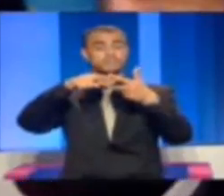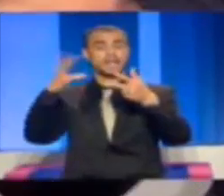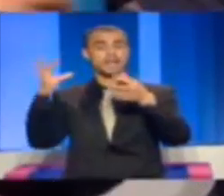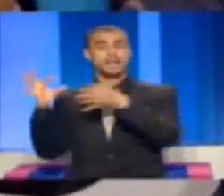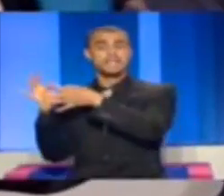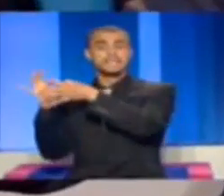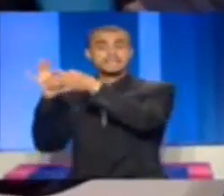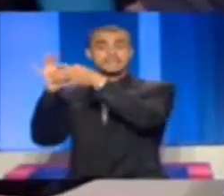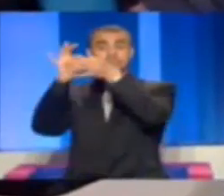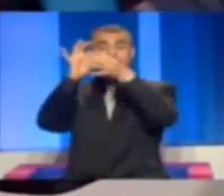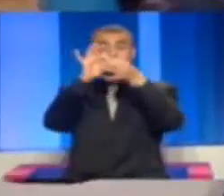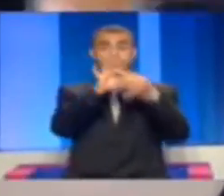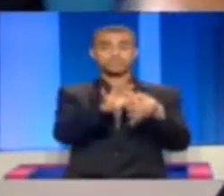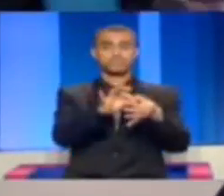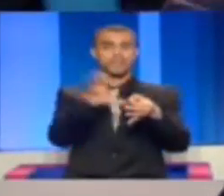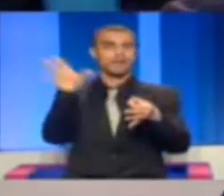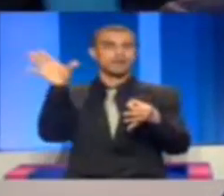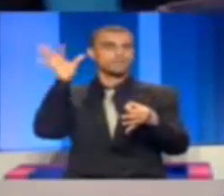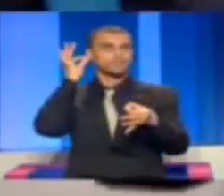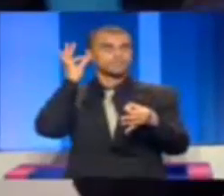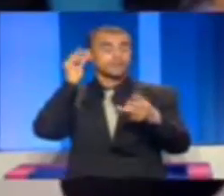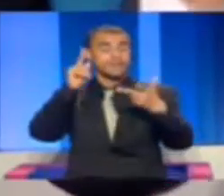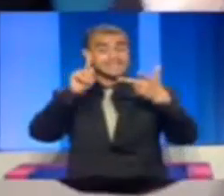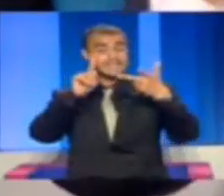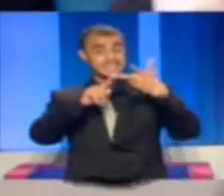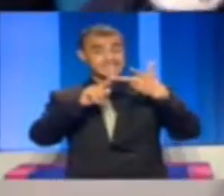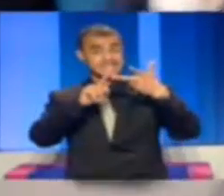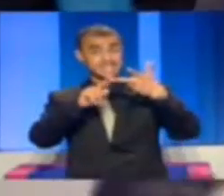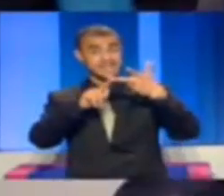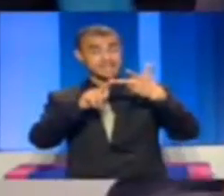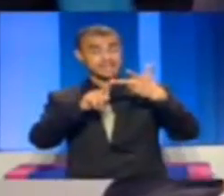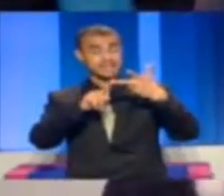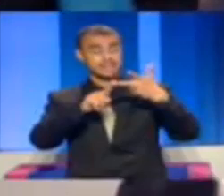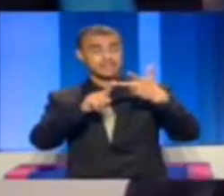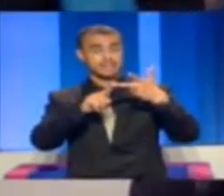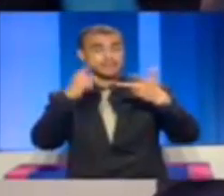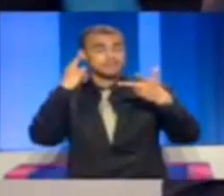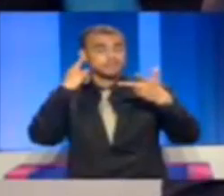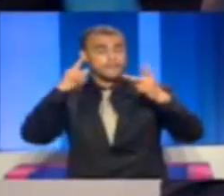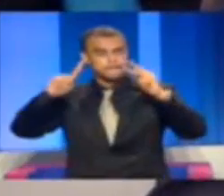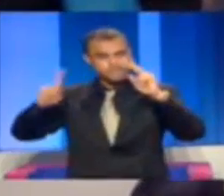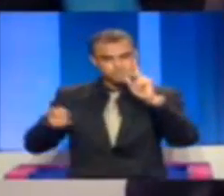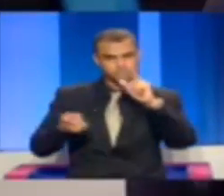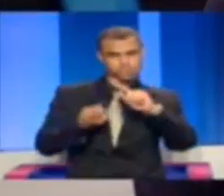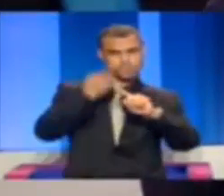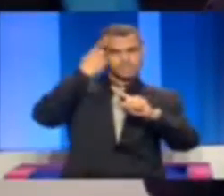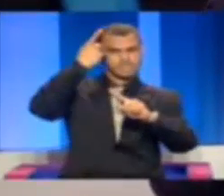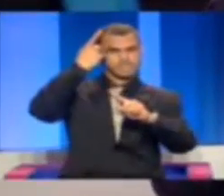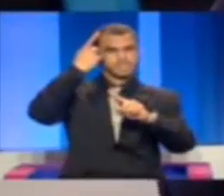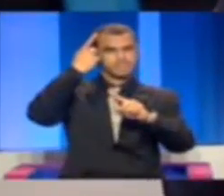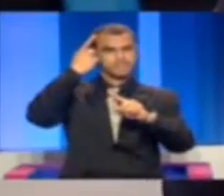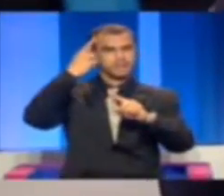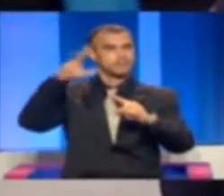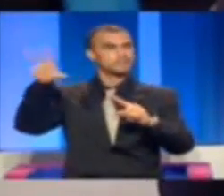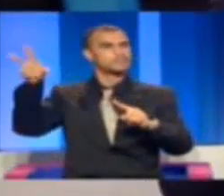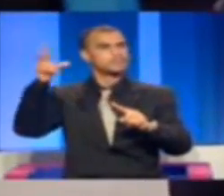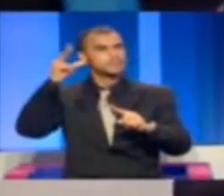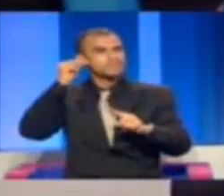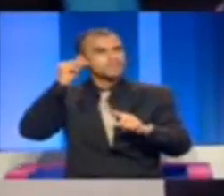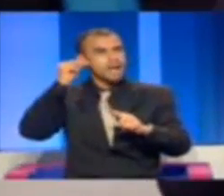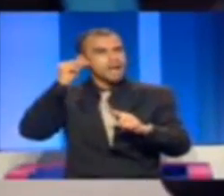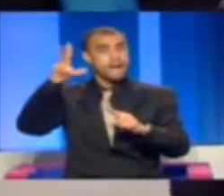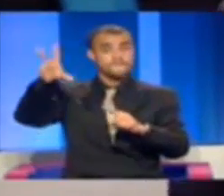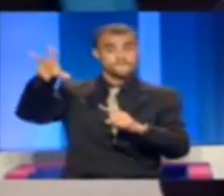توصيلي، تتوصل الاصوات، ولكن الاذن اللي مهمه هي الاذن الداخليه اللي تدير عمليه